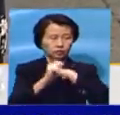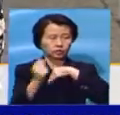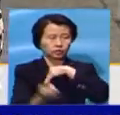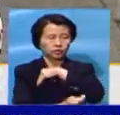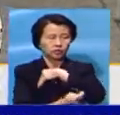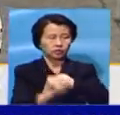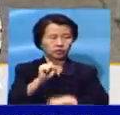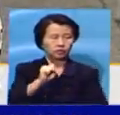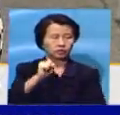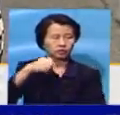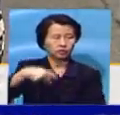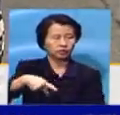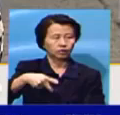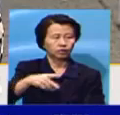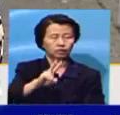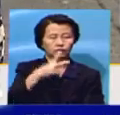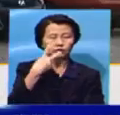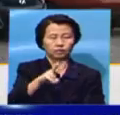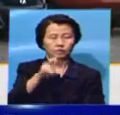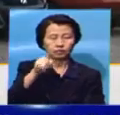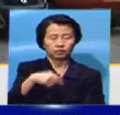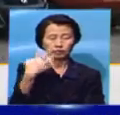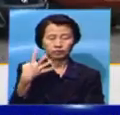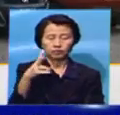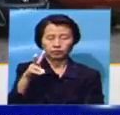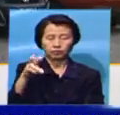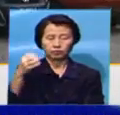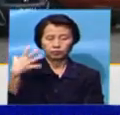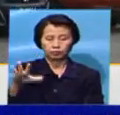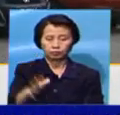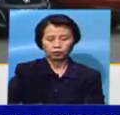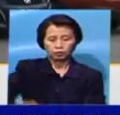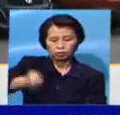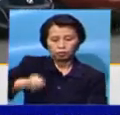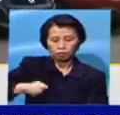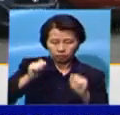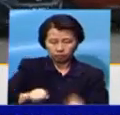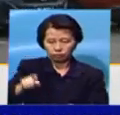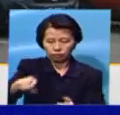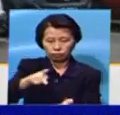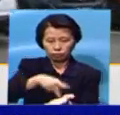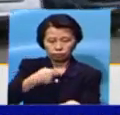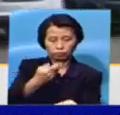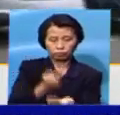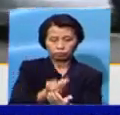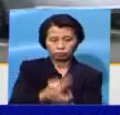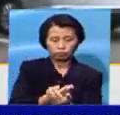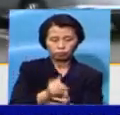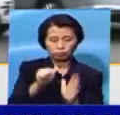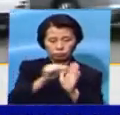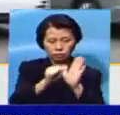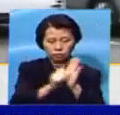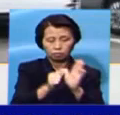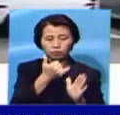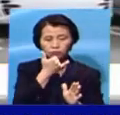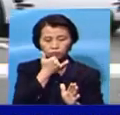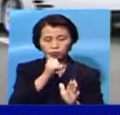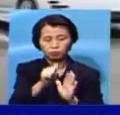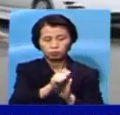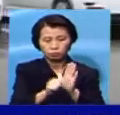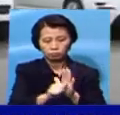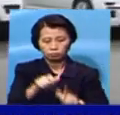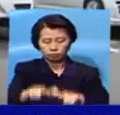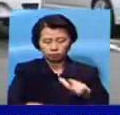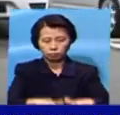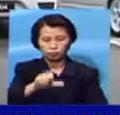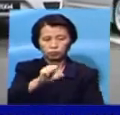petani pada 12 April 2015 Hakim membenarkan tertuduh diikat jamin di bawah akta kesalahan keselamatan langkah-langkah khas